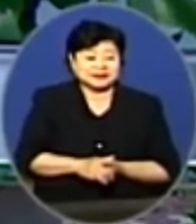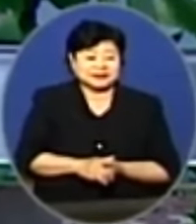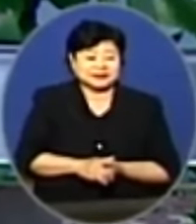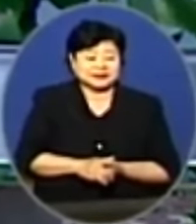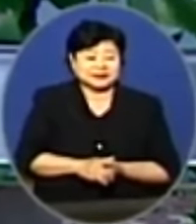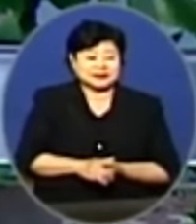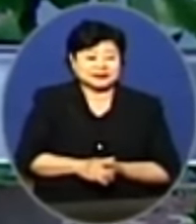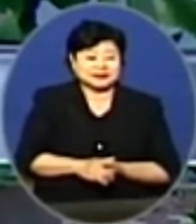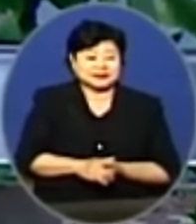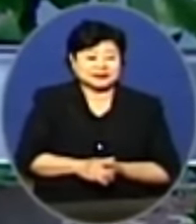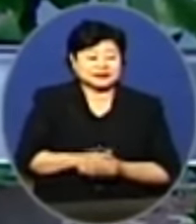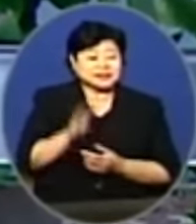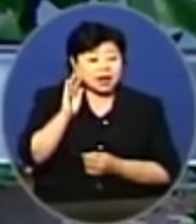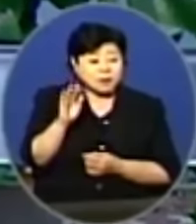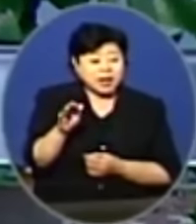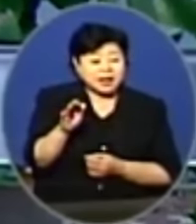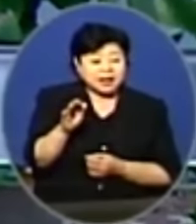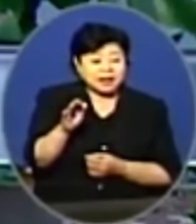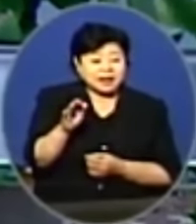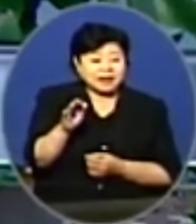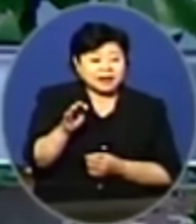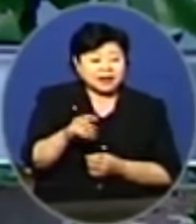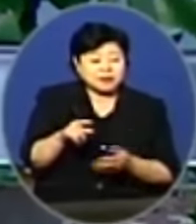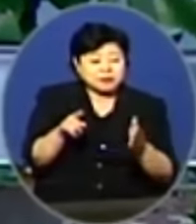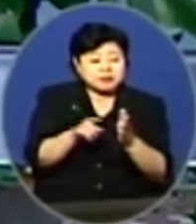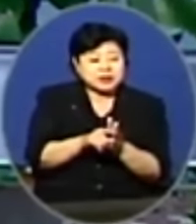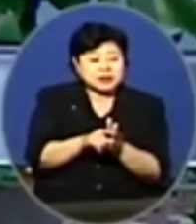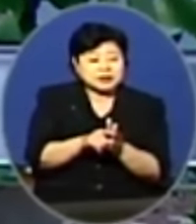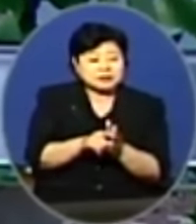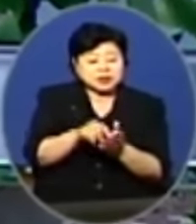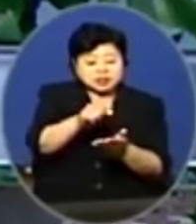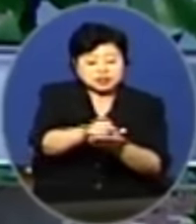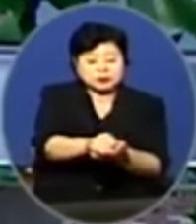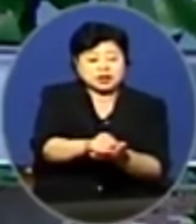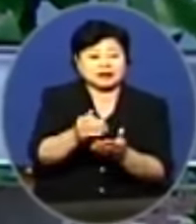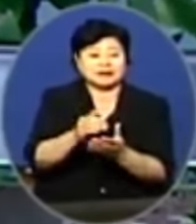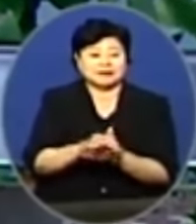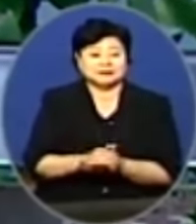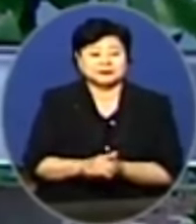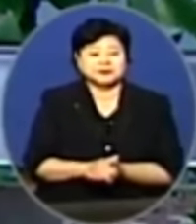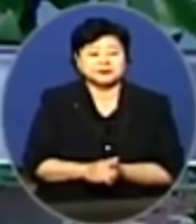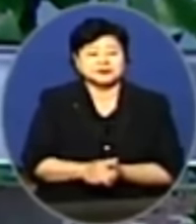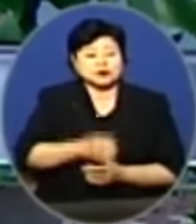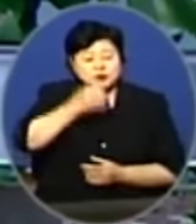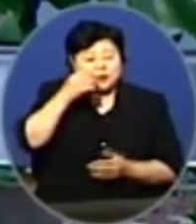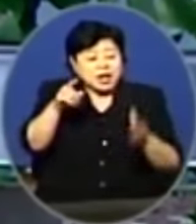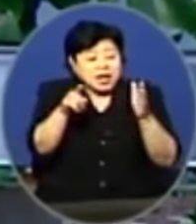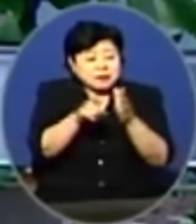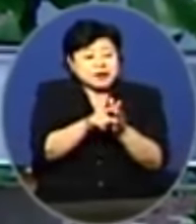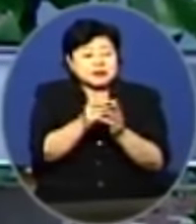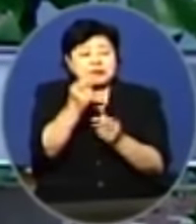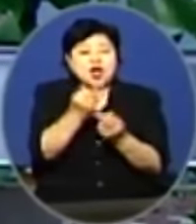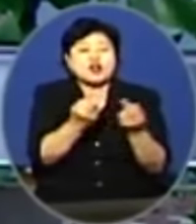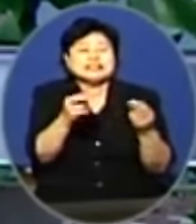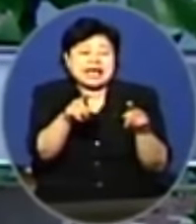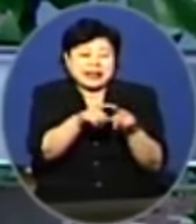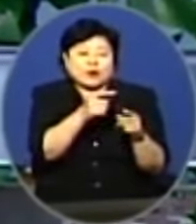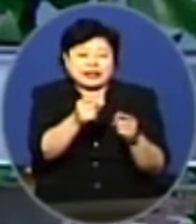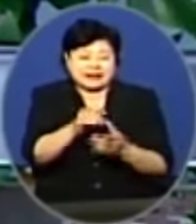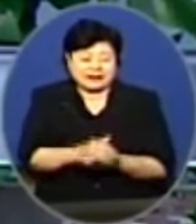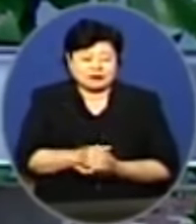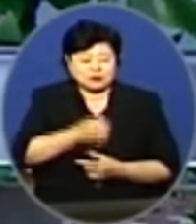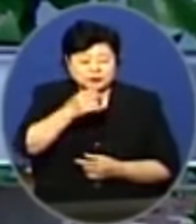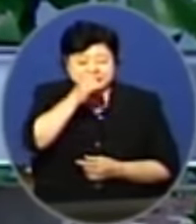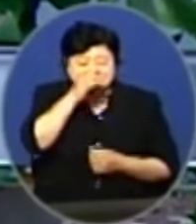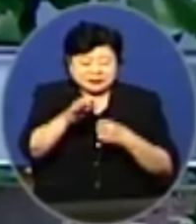그러면 그 다음에 그런 믿음이 마음을 꽉 점령하게 되는 것입니다. 꿈과 믿음은 형제가 됩니다.